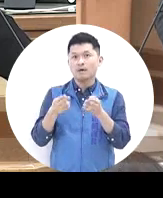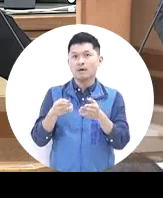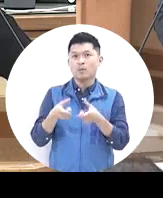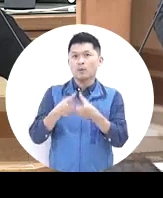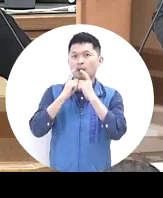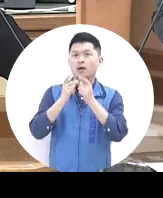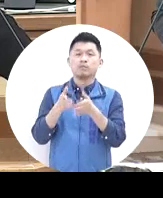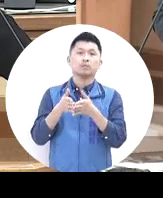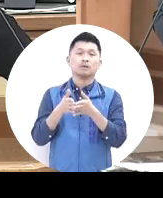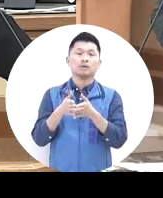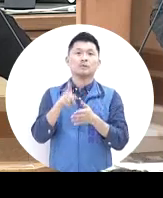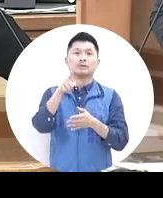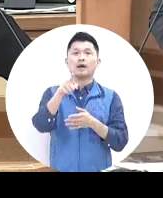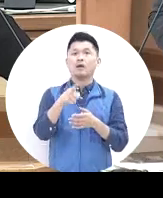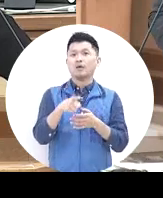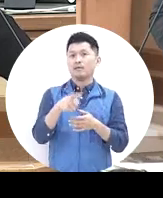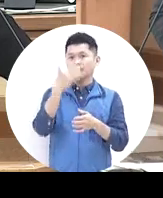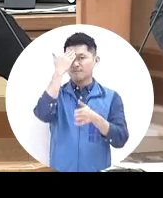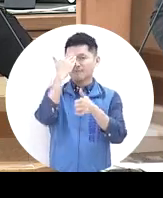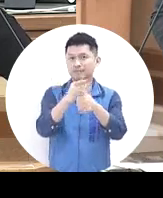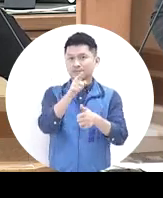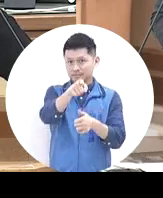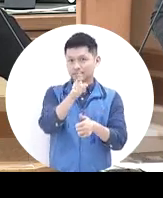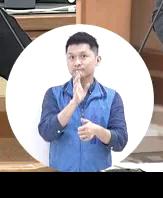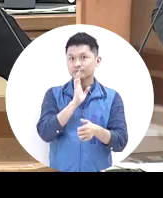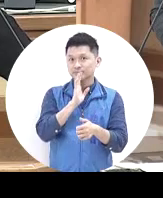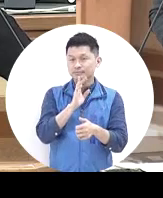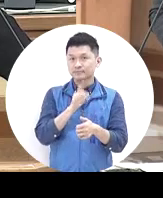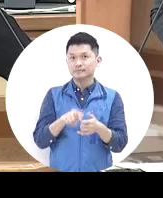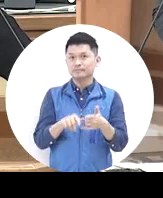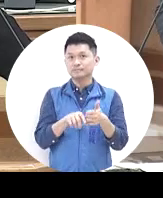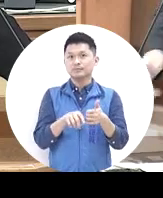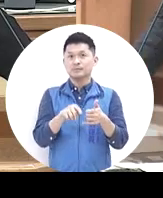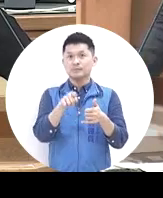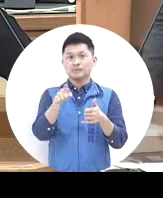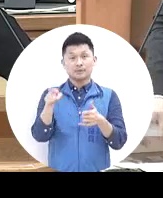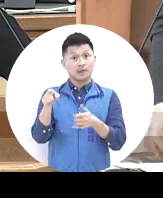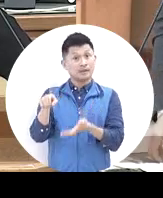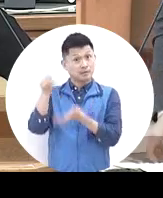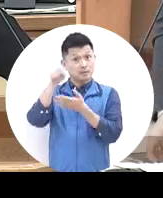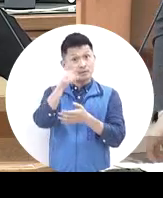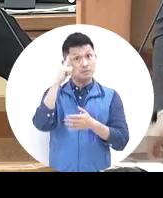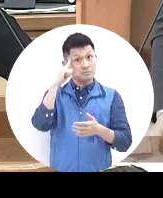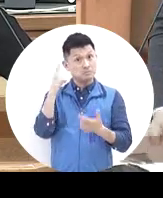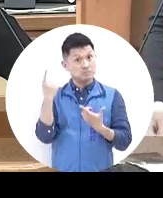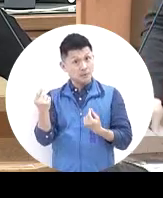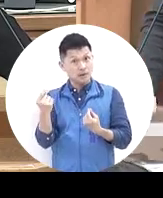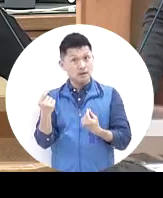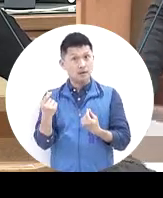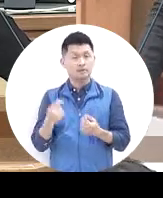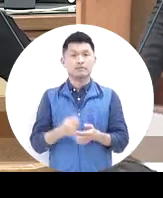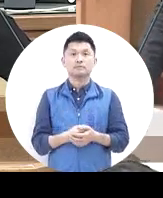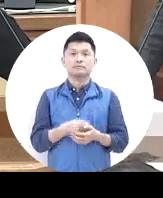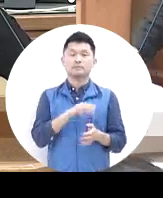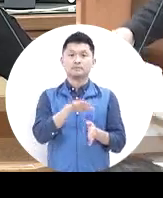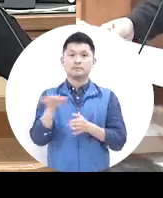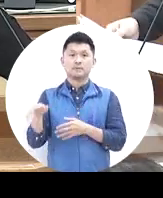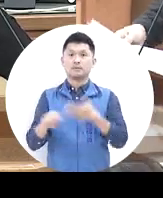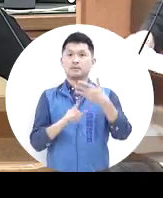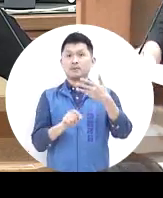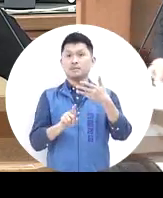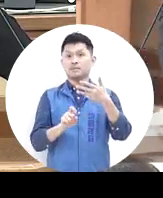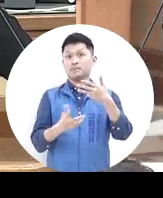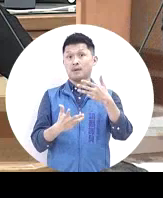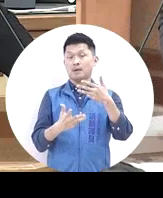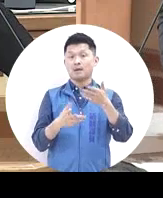他现在 也算是在扯你后腿哦。你支持他的提议吗？还有8月28号已经成案的这一